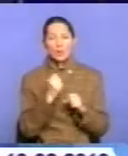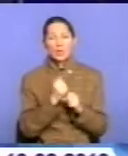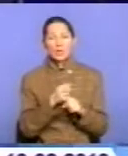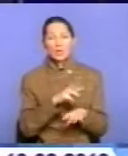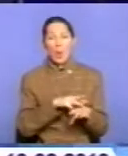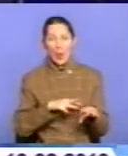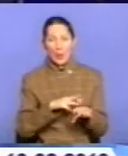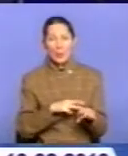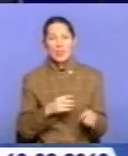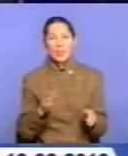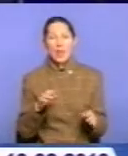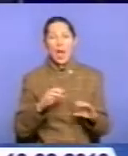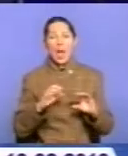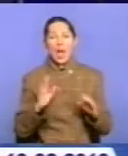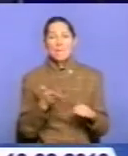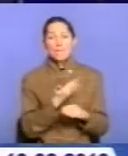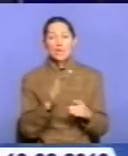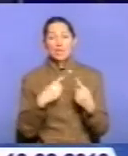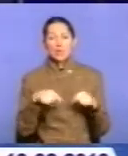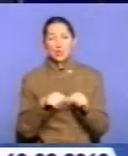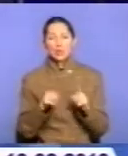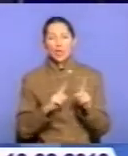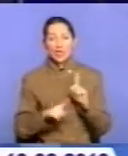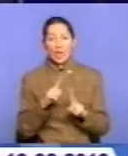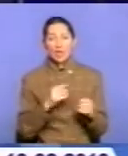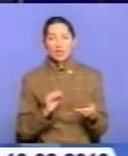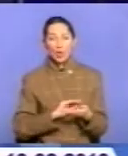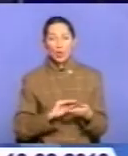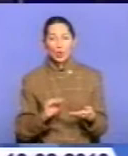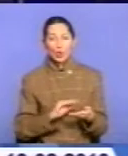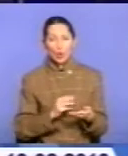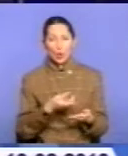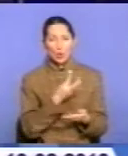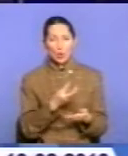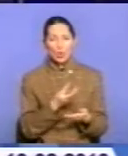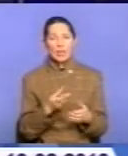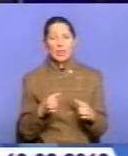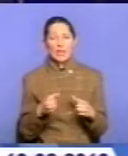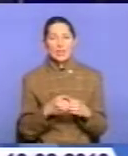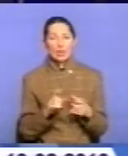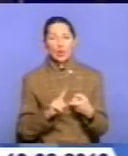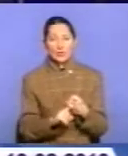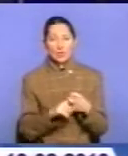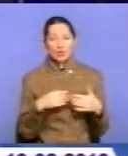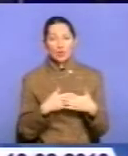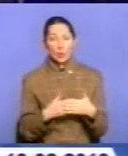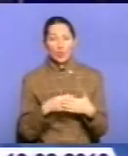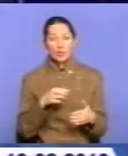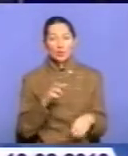органів області на міжвідомчій нараді. Сюжет – сектора зв'язків з громадськістю у МВС України в Тернопільській